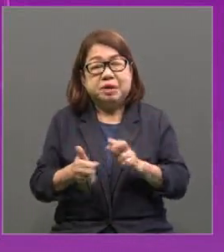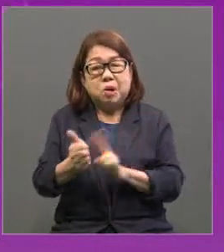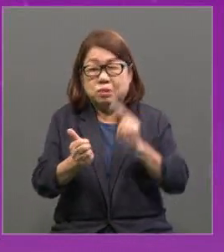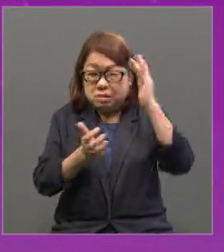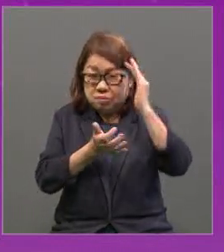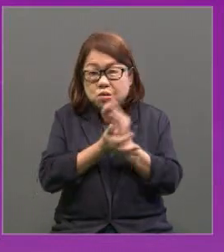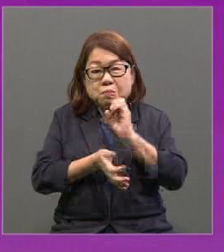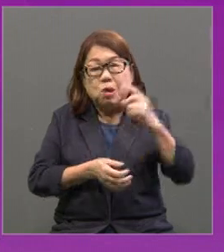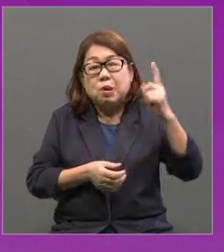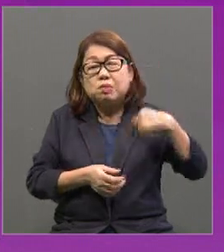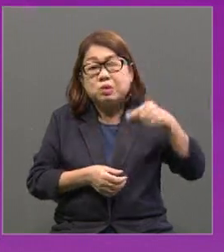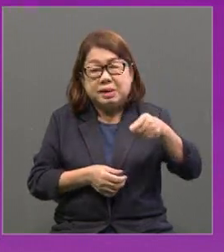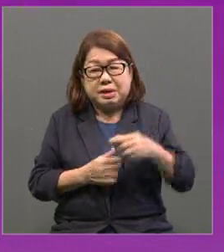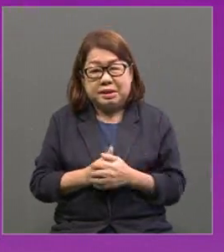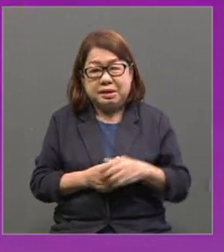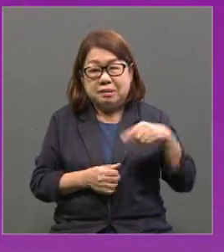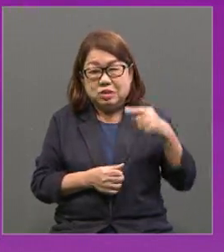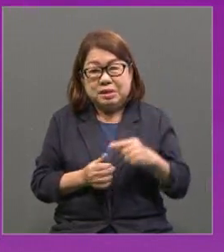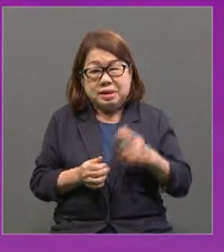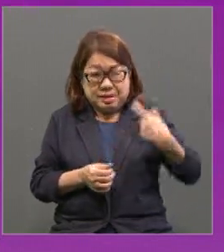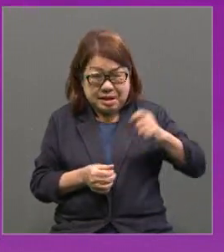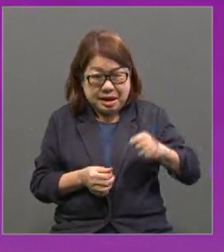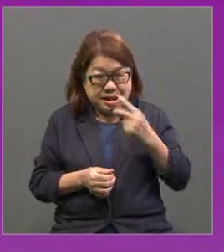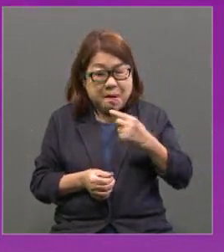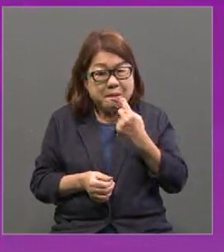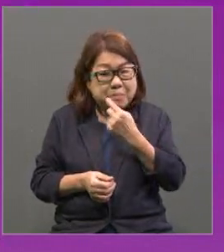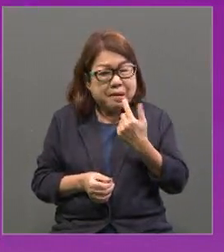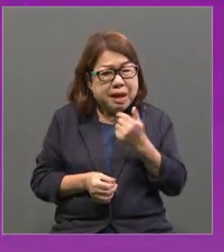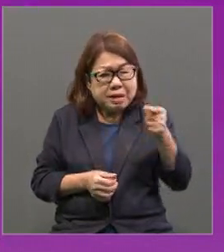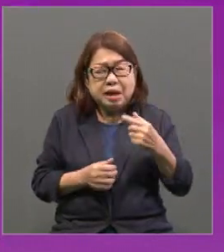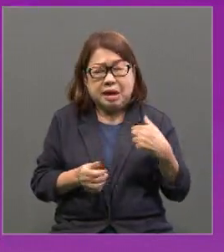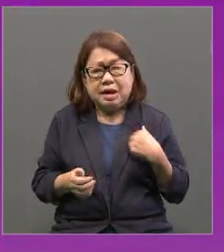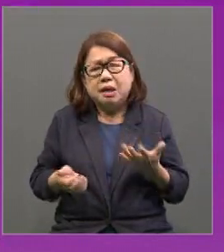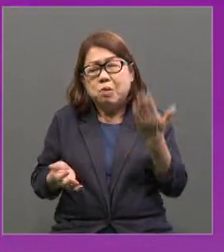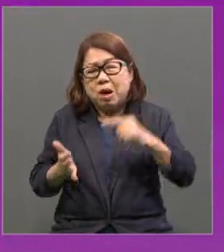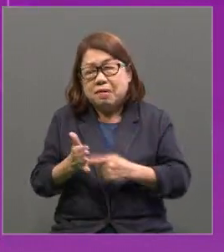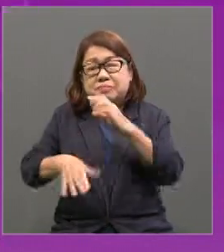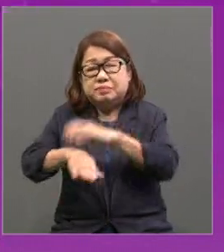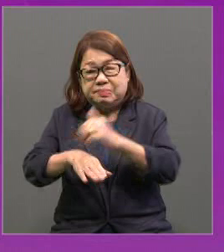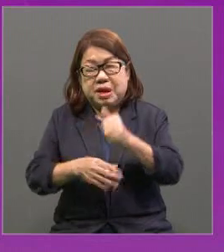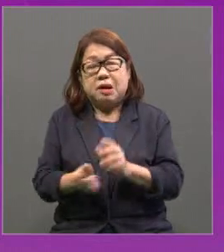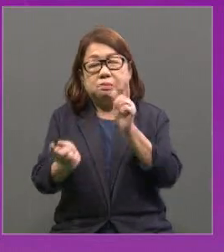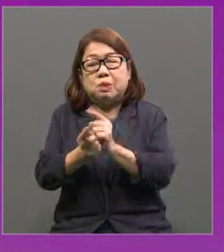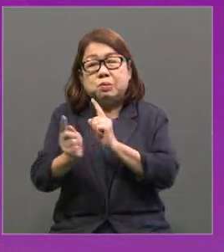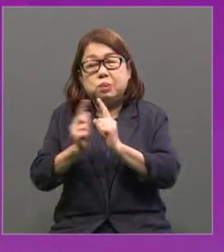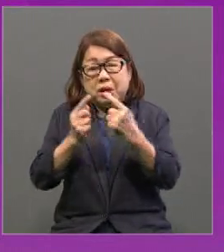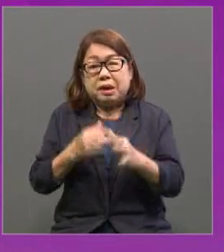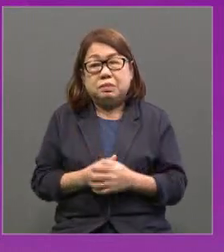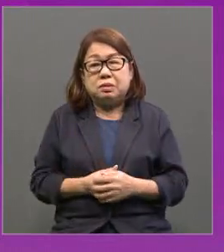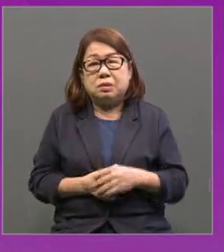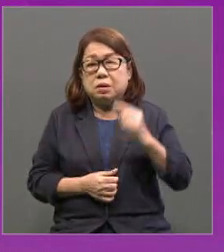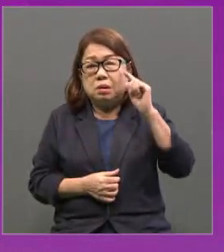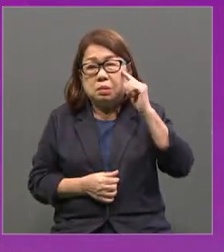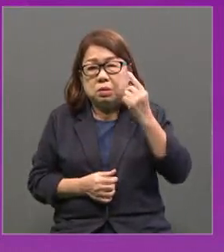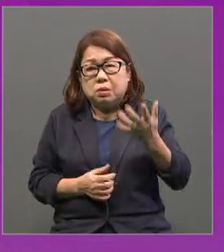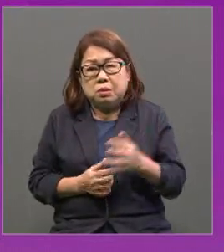าพเนี่ยคือนี้คือภาพเก่าตอนที่จับกลุ่มตัวแอมครั้งแรกทนายคนเดิมเนี่ยกลับมาทำคดีนี้ใหม่แล้วเมื่อวันที่17เนี่ยเข้าไปพูดคุยกับแอมไม่รู้ว่ามีผลท